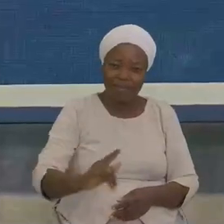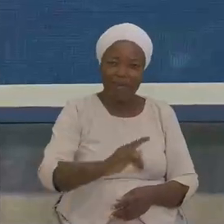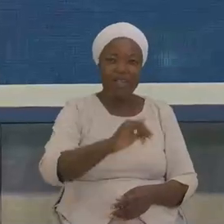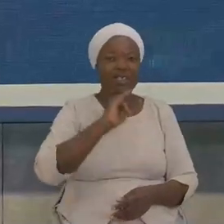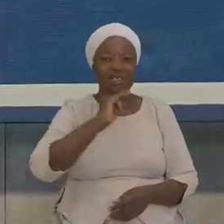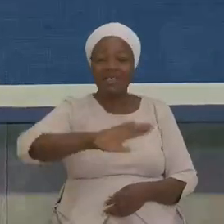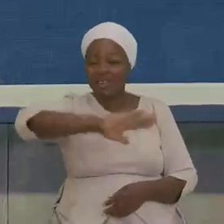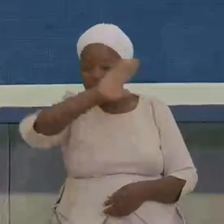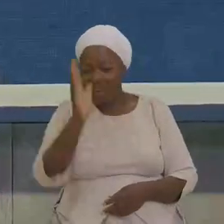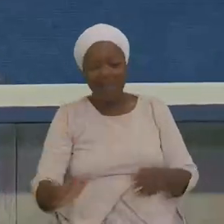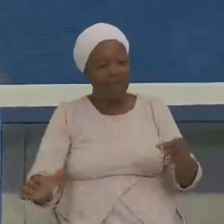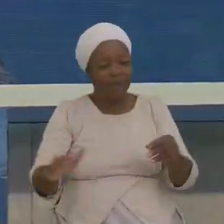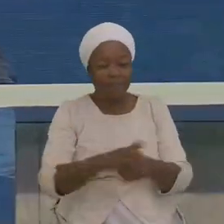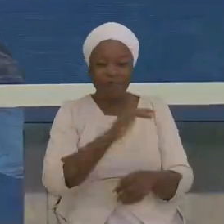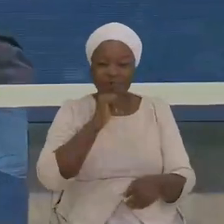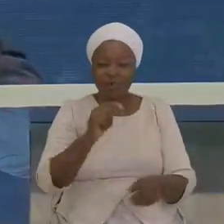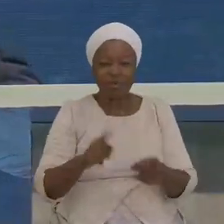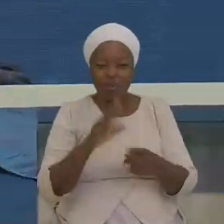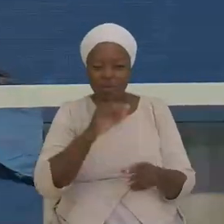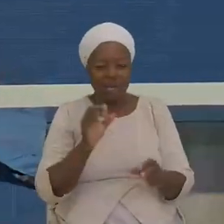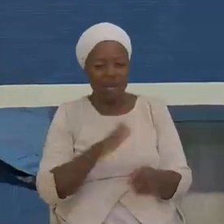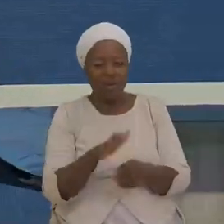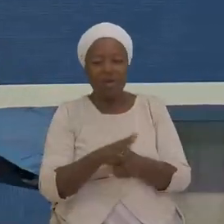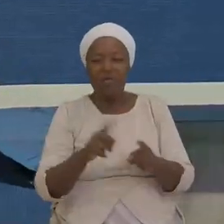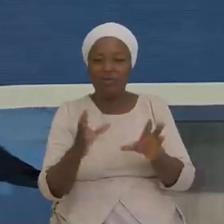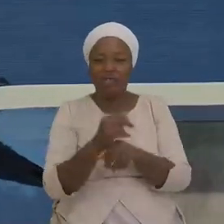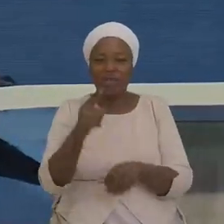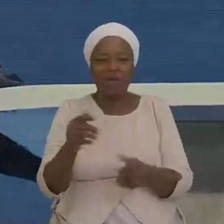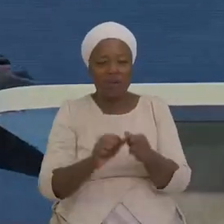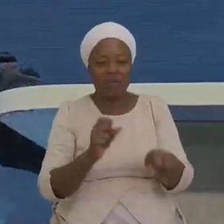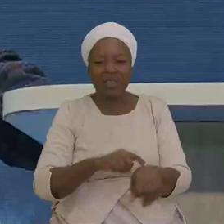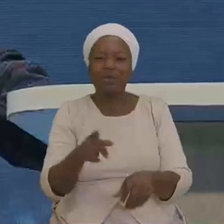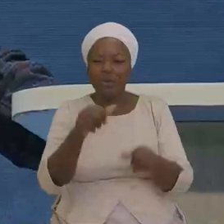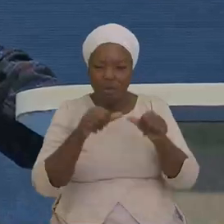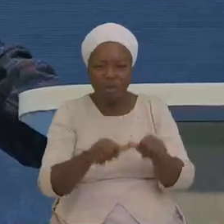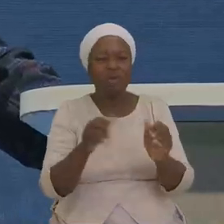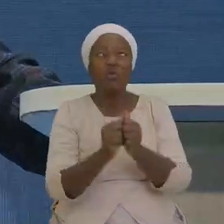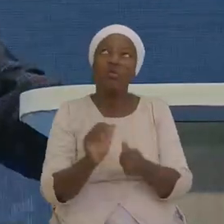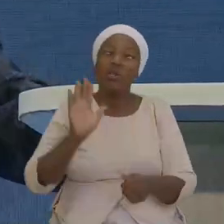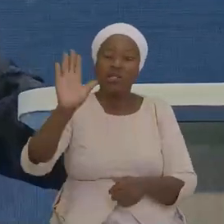Et l'avion n'est jamais rempli pour ne pas te prendre. Continue. Continue avec lui.